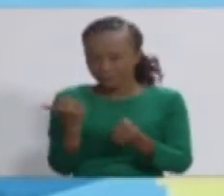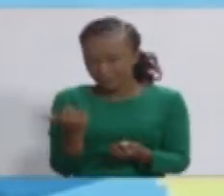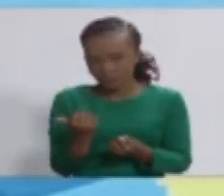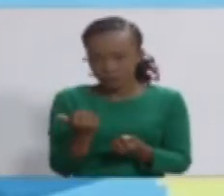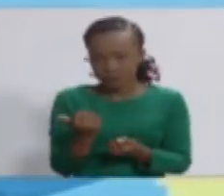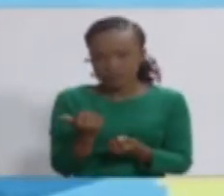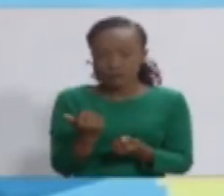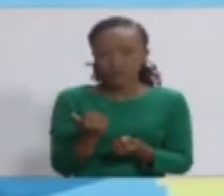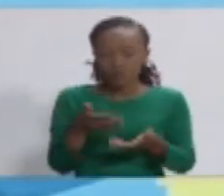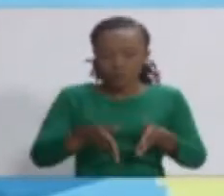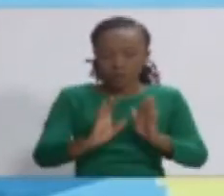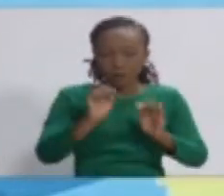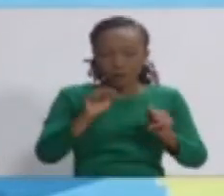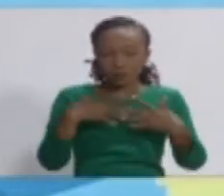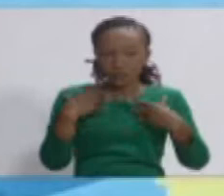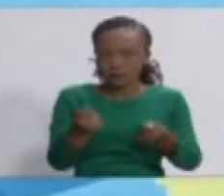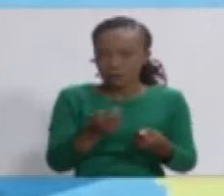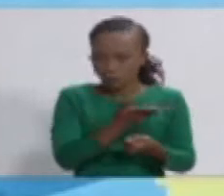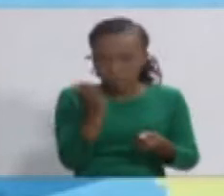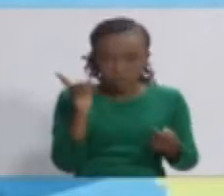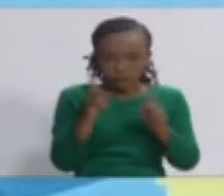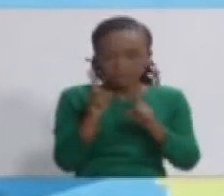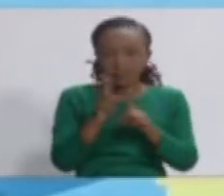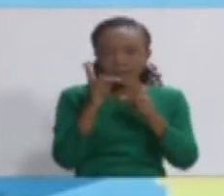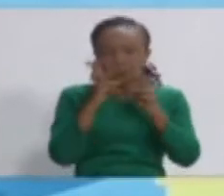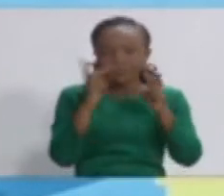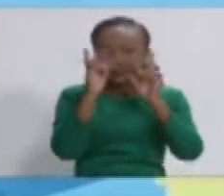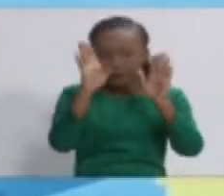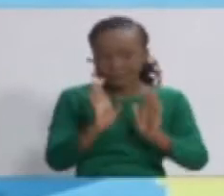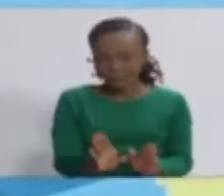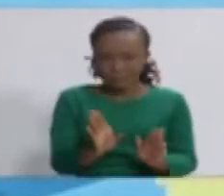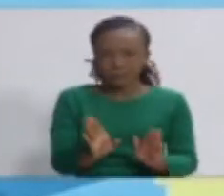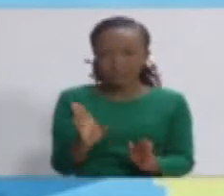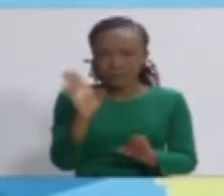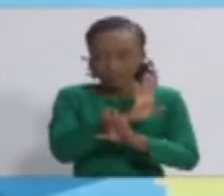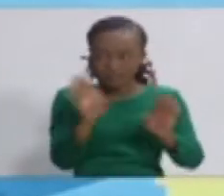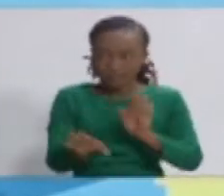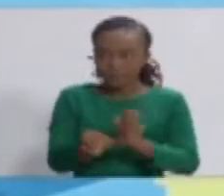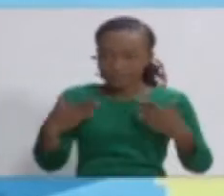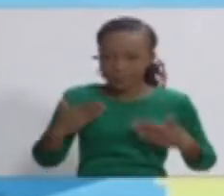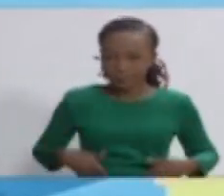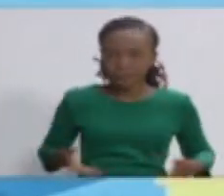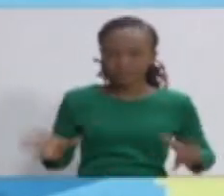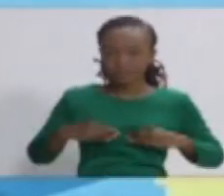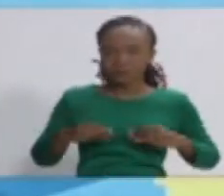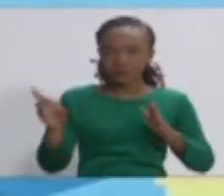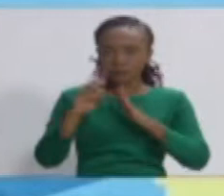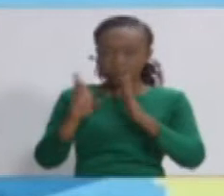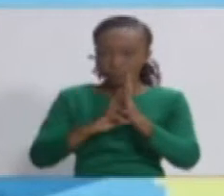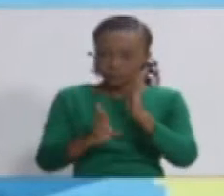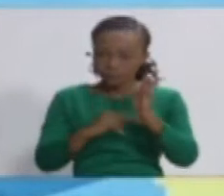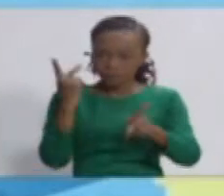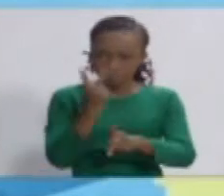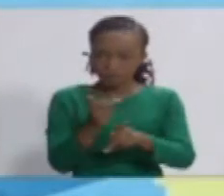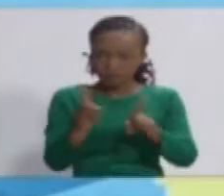can take that will be able to cure you. And it becomes important to ensure that everybody adheres to the containment measures and that we are